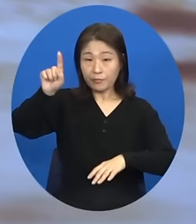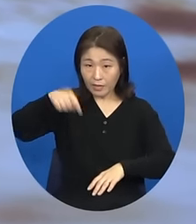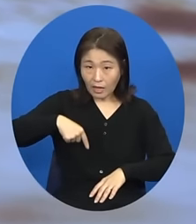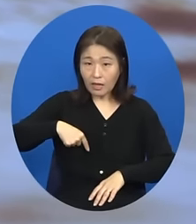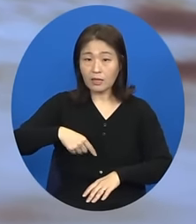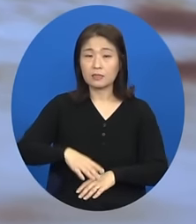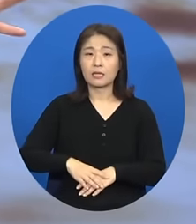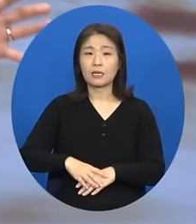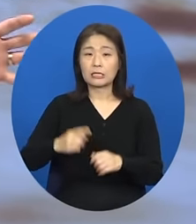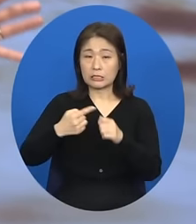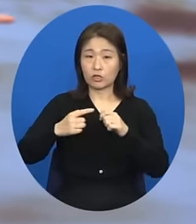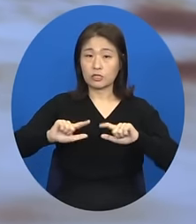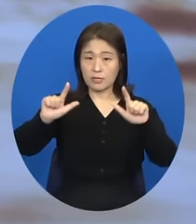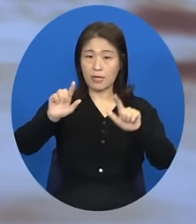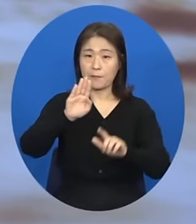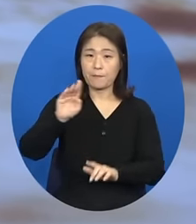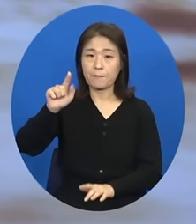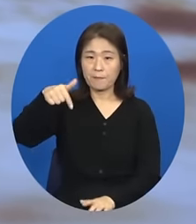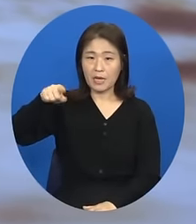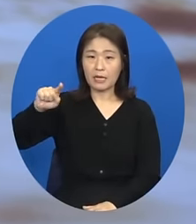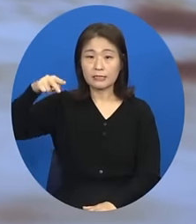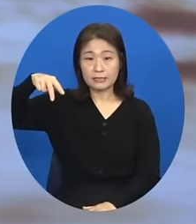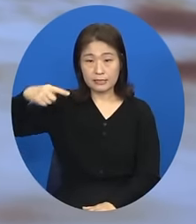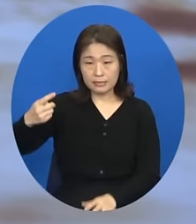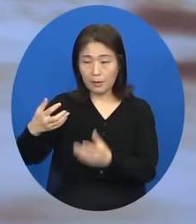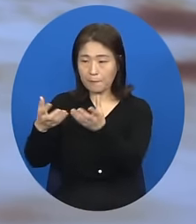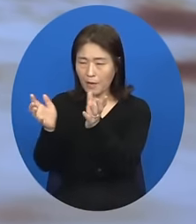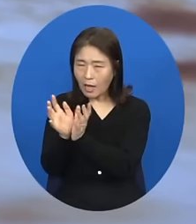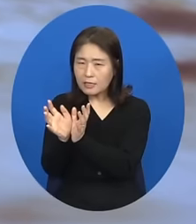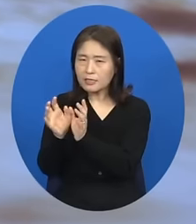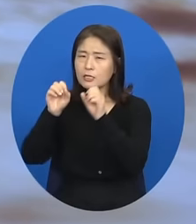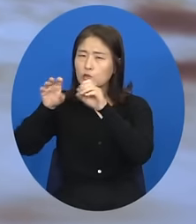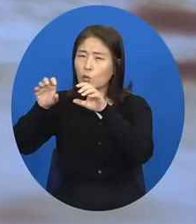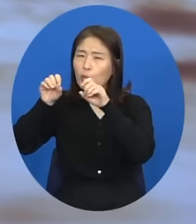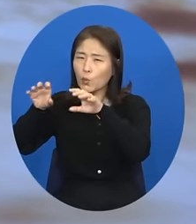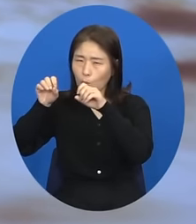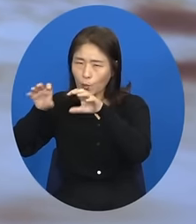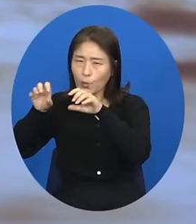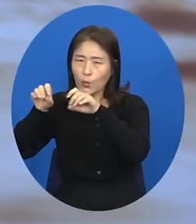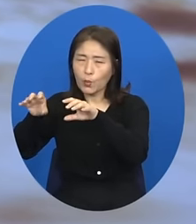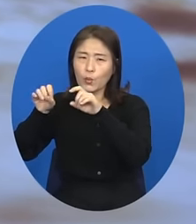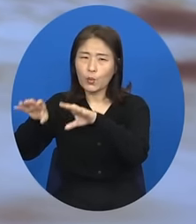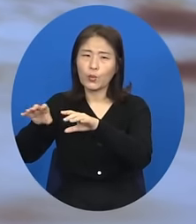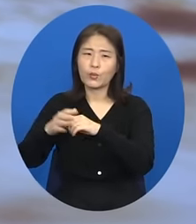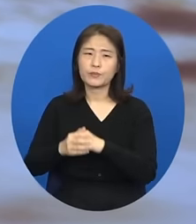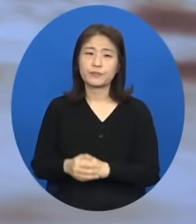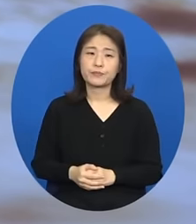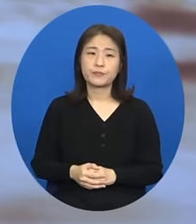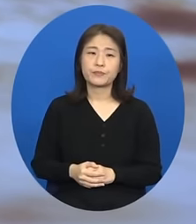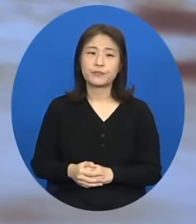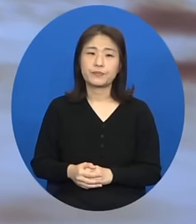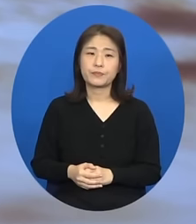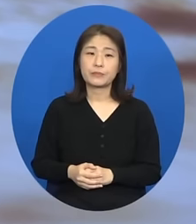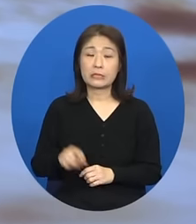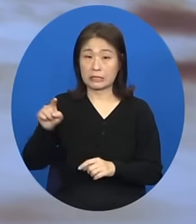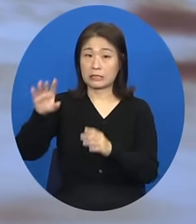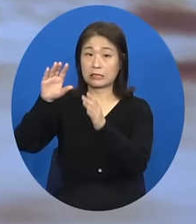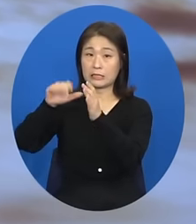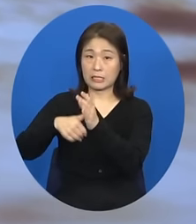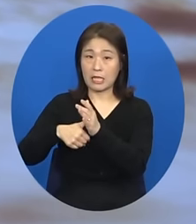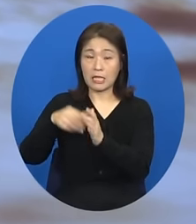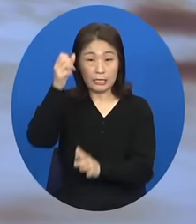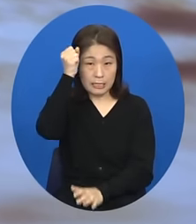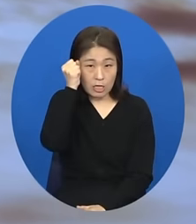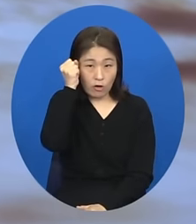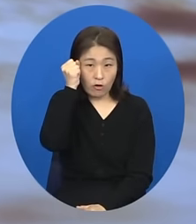그 마을을 현지 선교사님과 전도사님과 전도를 했어요. 그러면서 그때 기억에 남던